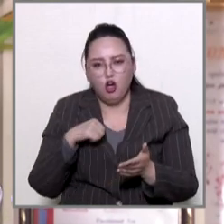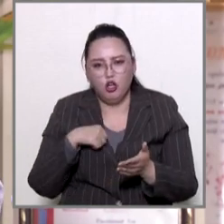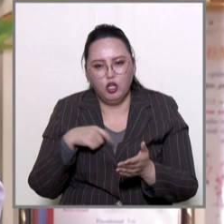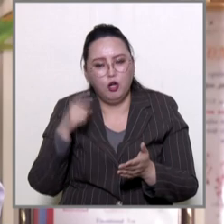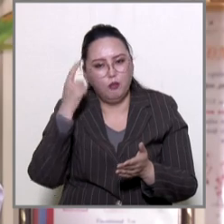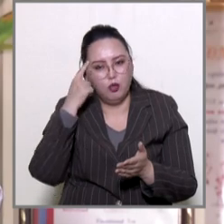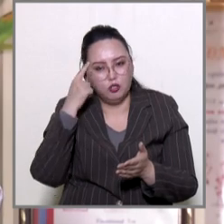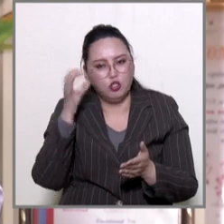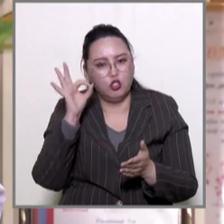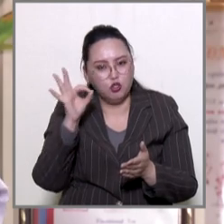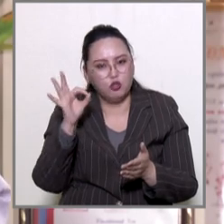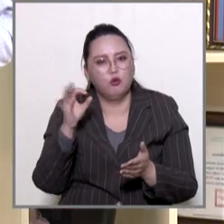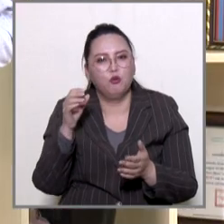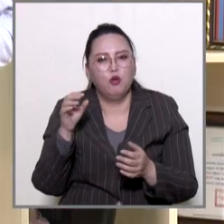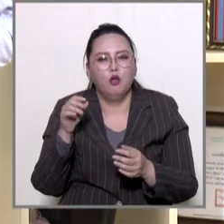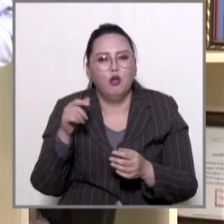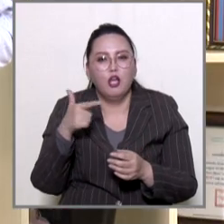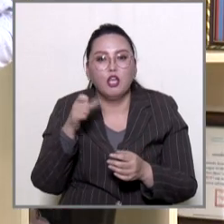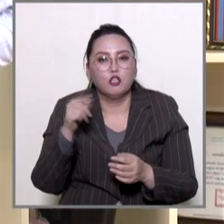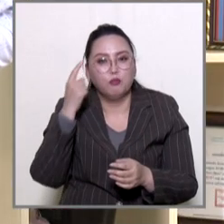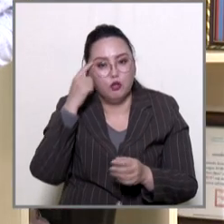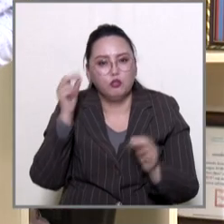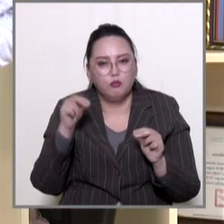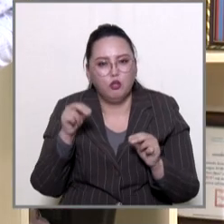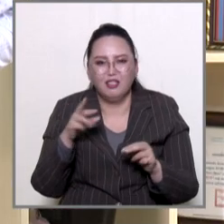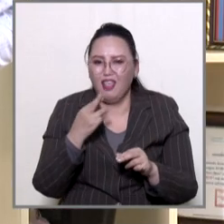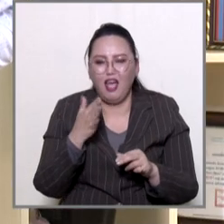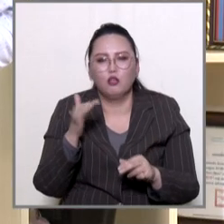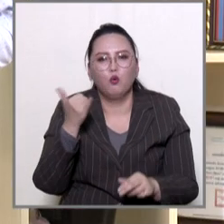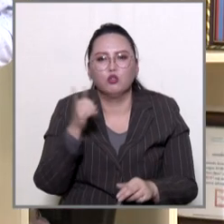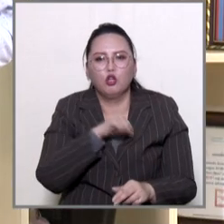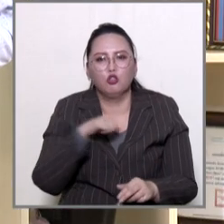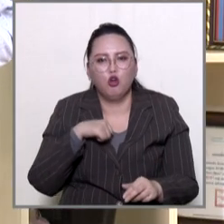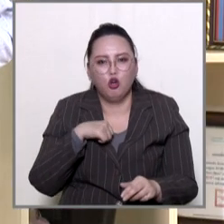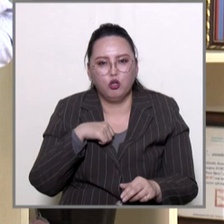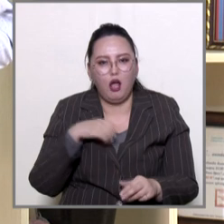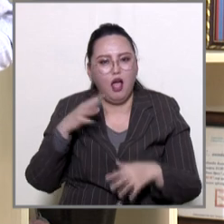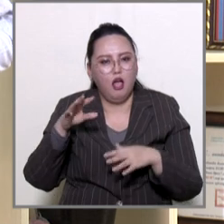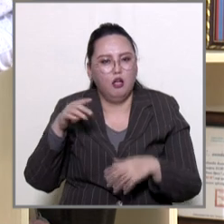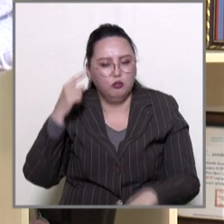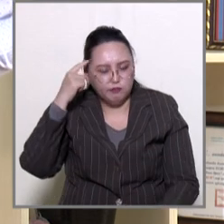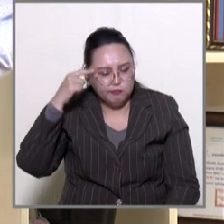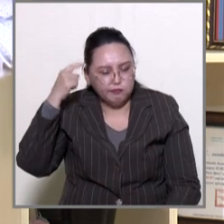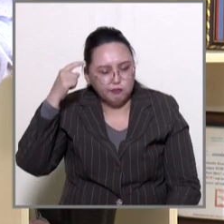ярихад л зөв гэж үзэж болно. Яагадгүй л уран зохиол бол хайрцагч болохгүй сэтгэхүйн урлаг учраас.